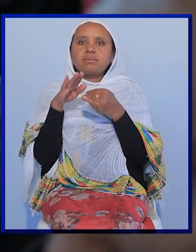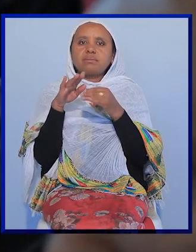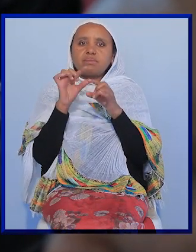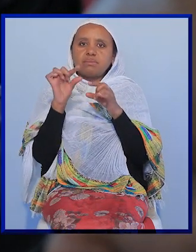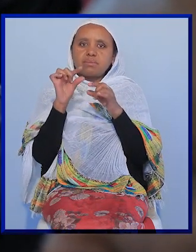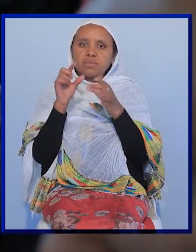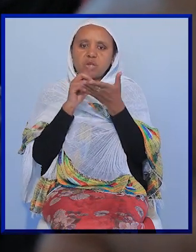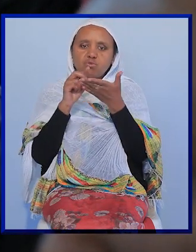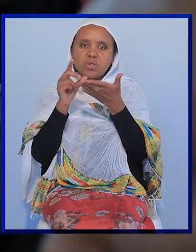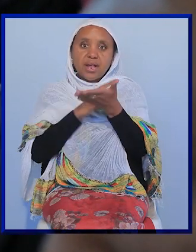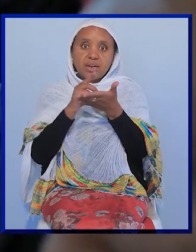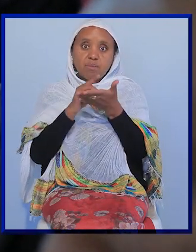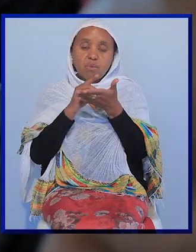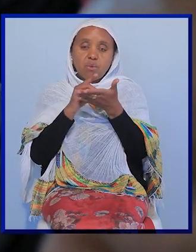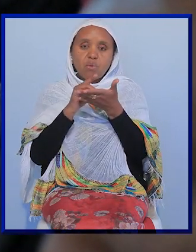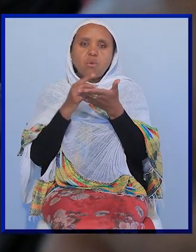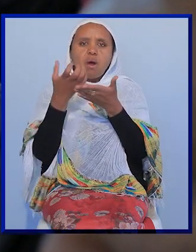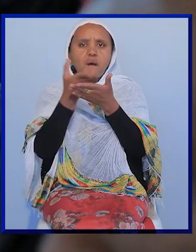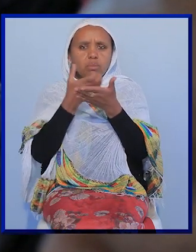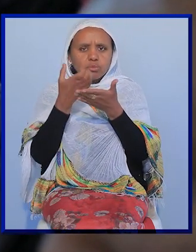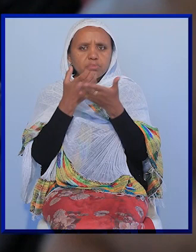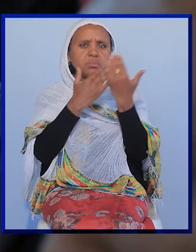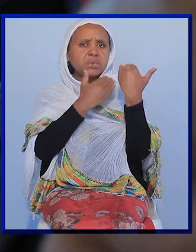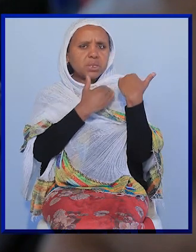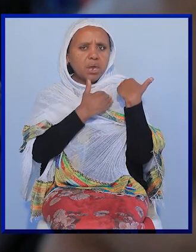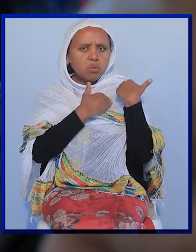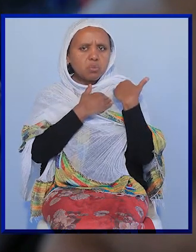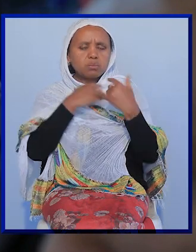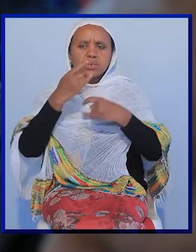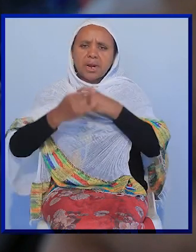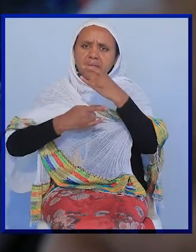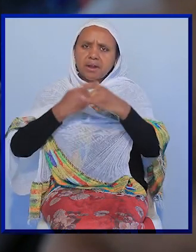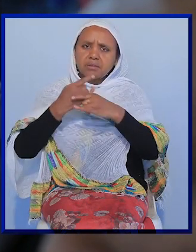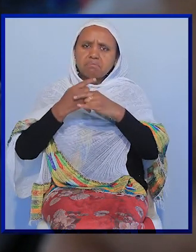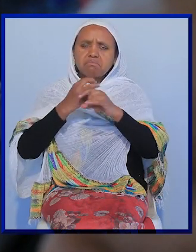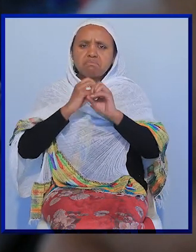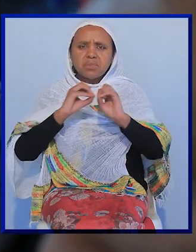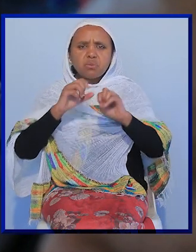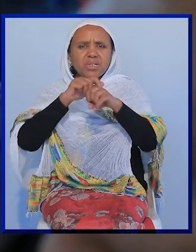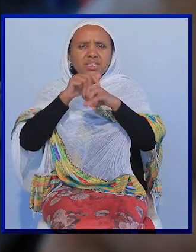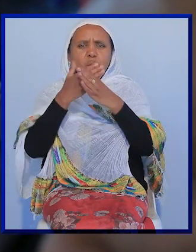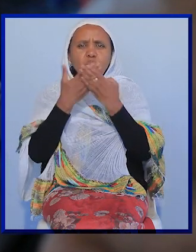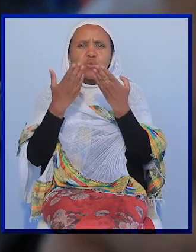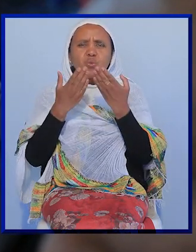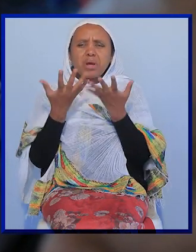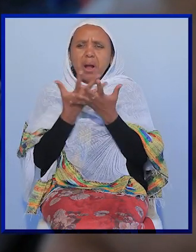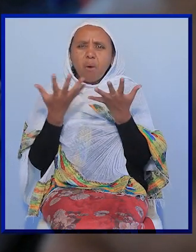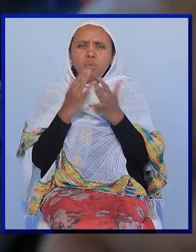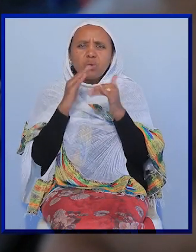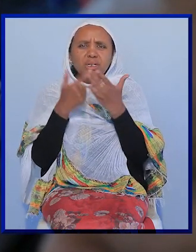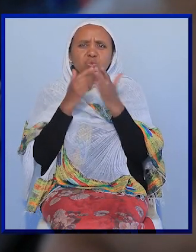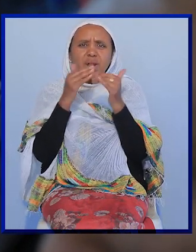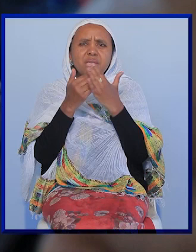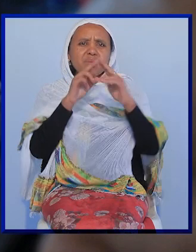ደግሞ ቅዱስ ያሬድ ይገልጻቸዋል። ሀብቱ፣ ስልጣኑ፣ ዘረኝነቱ፣ ምኑ፣ ጊዜያዊው ነገር ሁሉ፣ ቁሱ፣ በእነዚህ